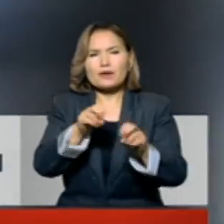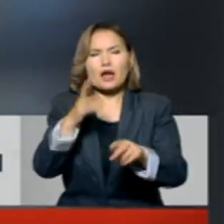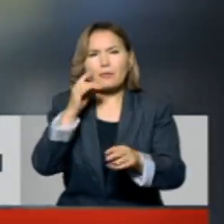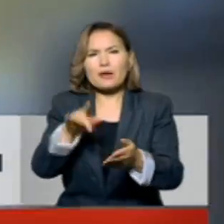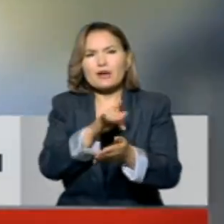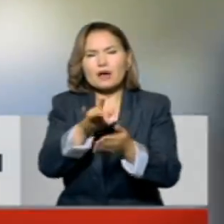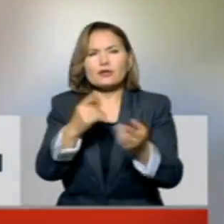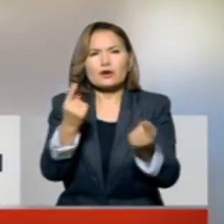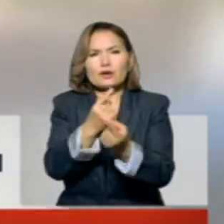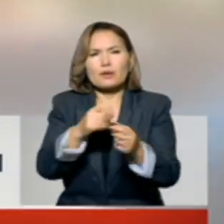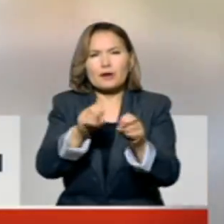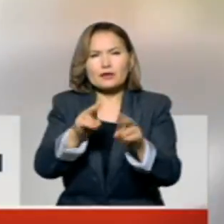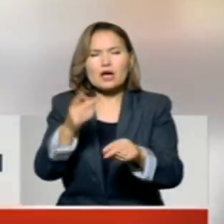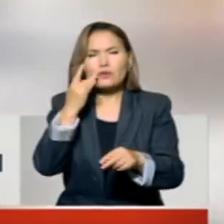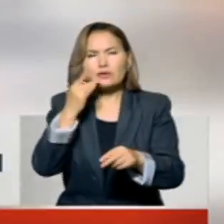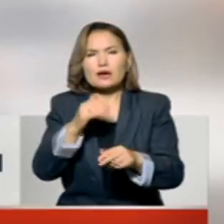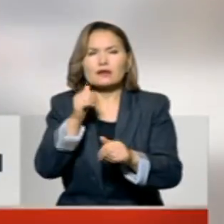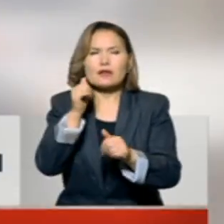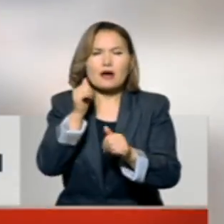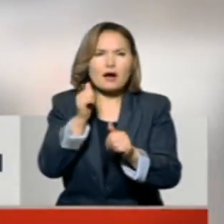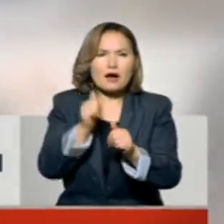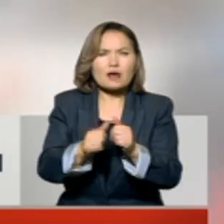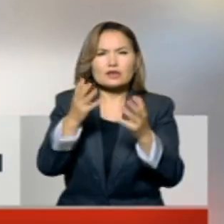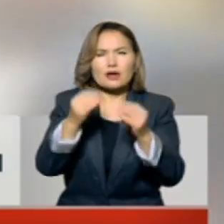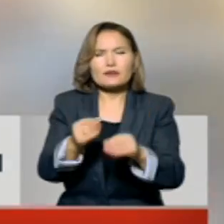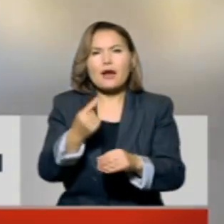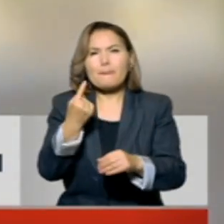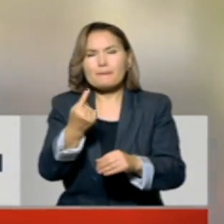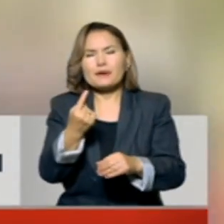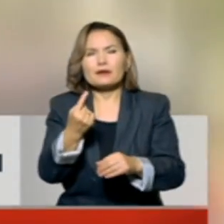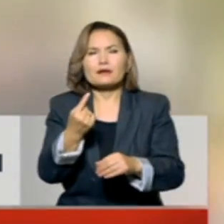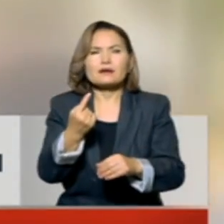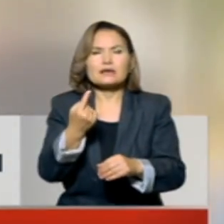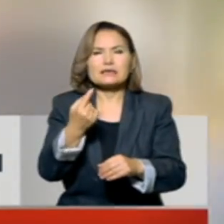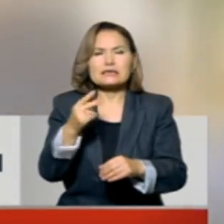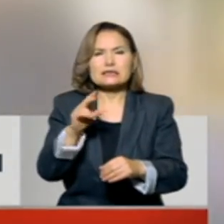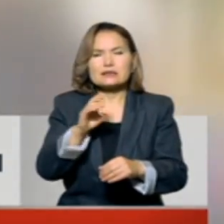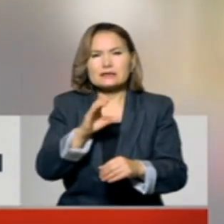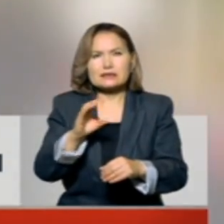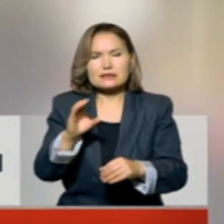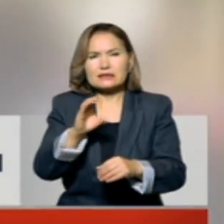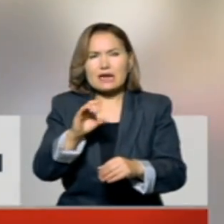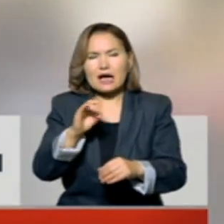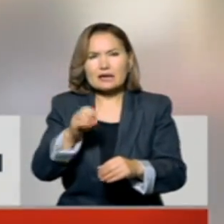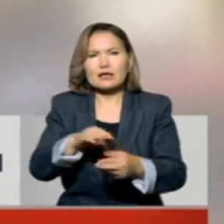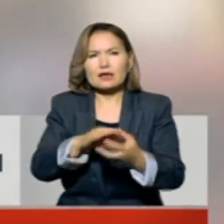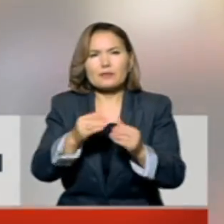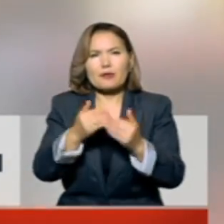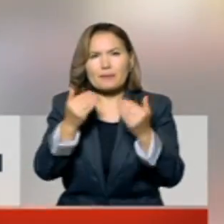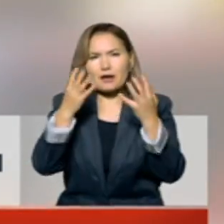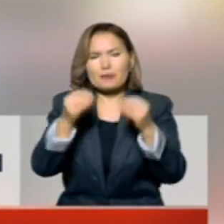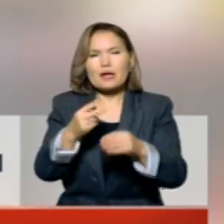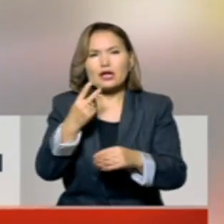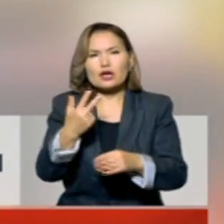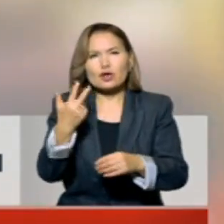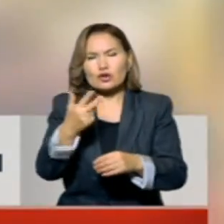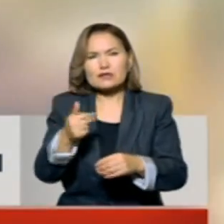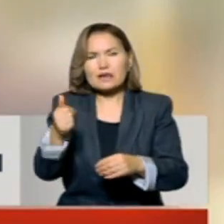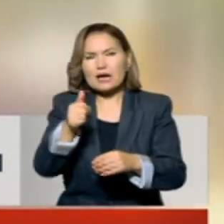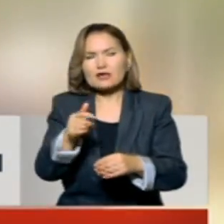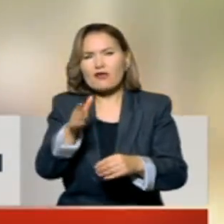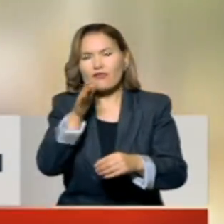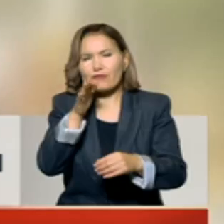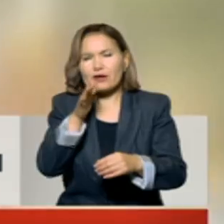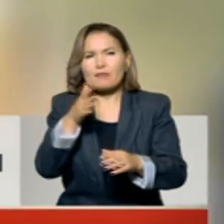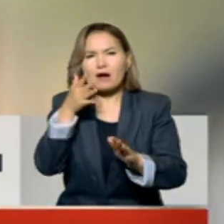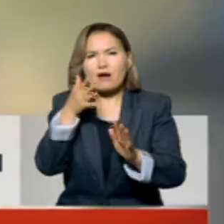Алматыға қатынайды. Әдетте олар әр кетсе 1-1,5 сағат кептелісте тұрса, соңғы күндері 2 сағаттап жолға уақыт